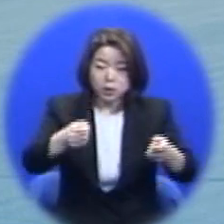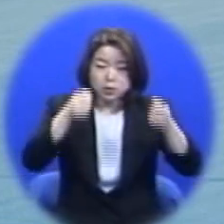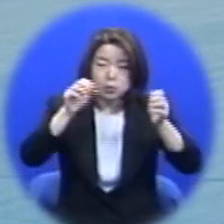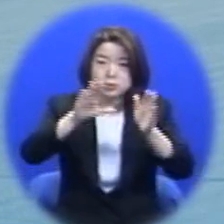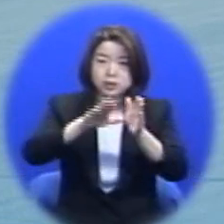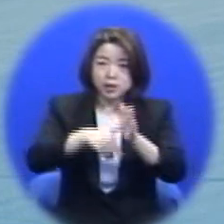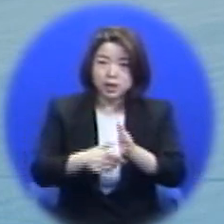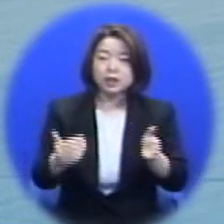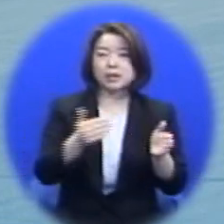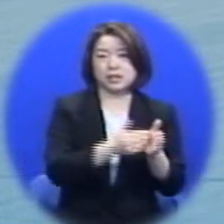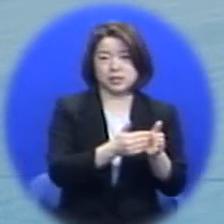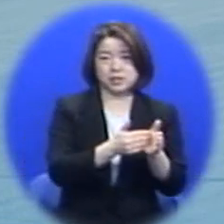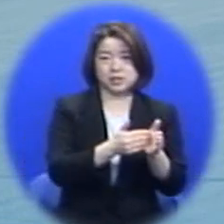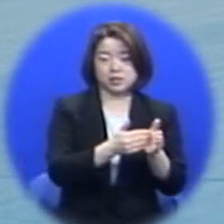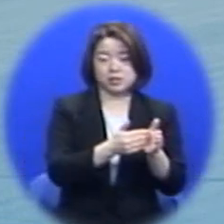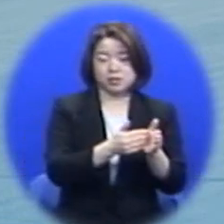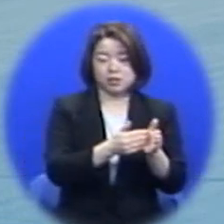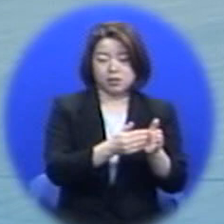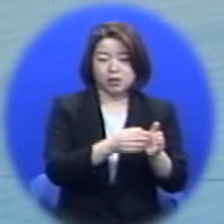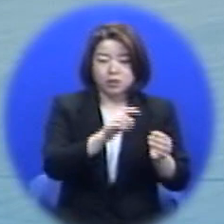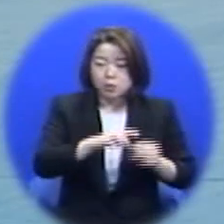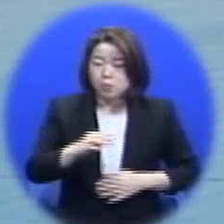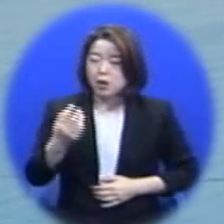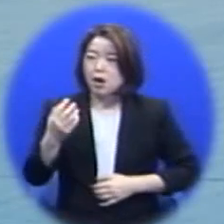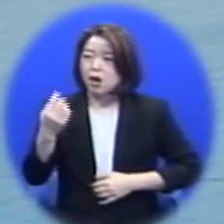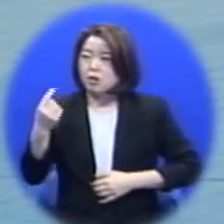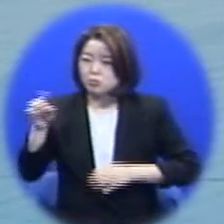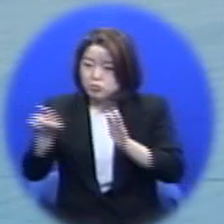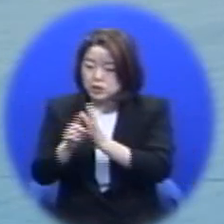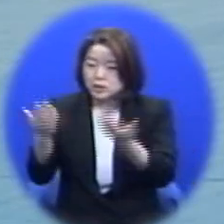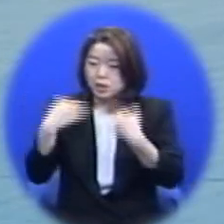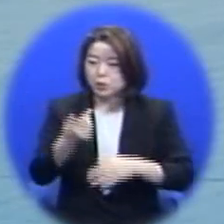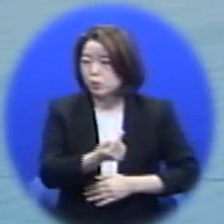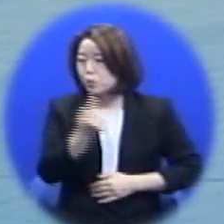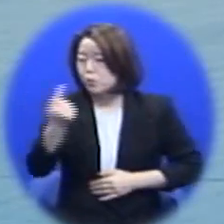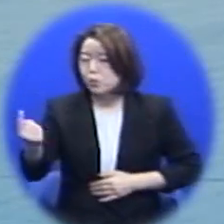1977년 신학교를 들어가기 위해서 서울로 떠나올 때까지 부산에서 살았습니다.